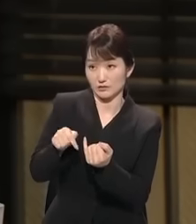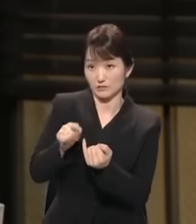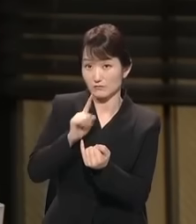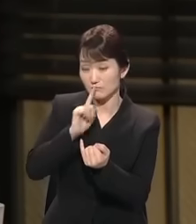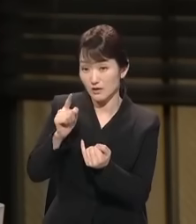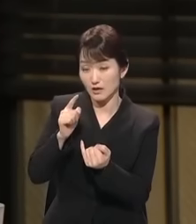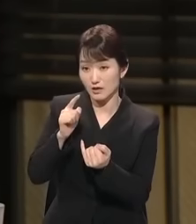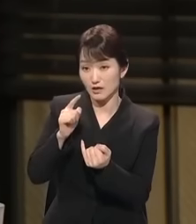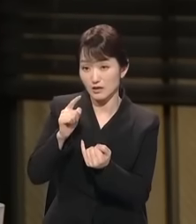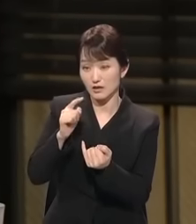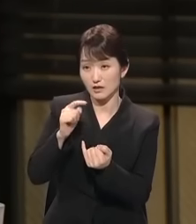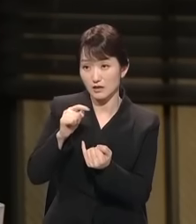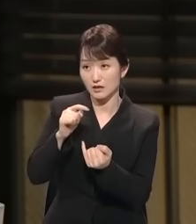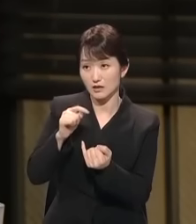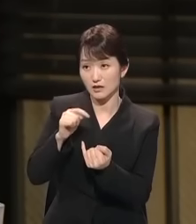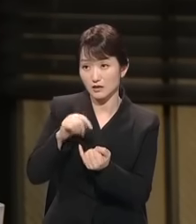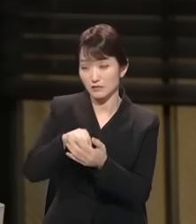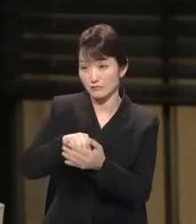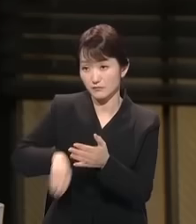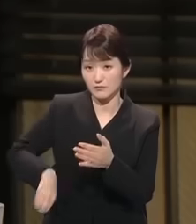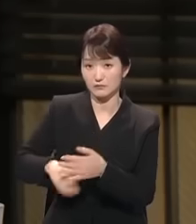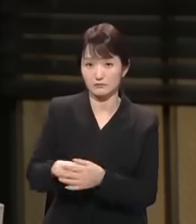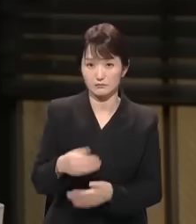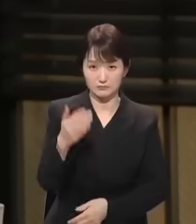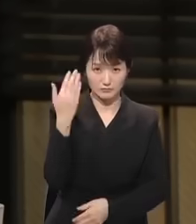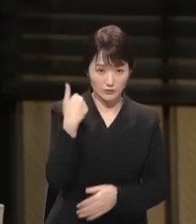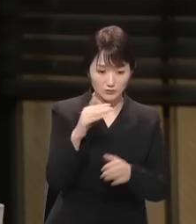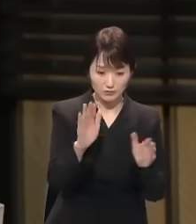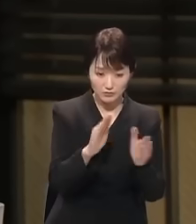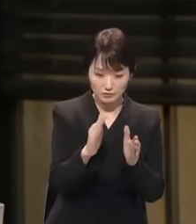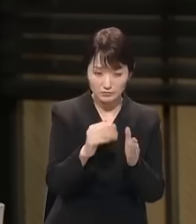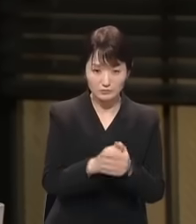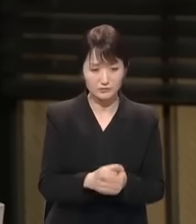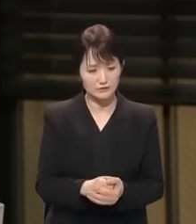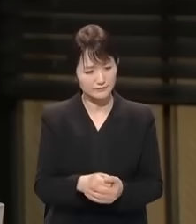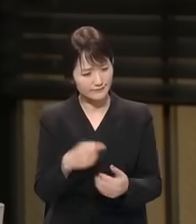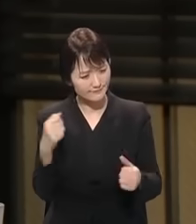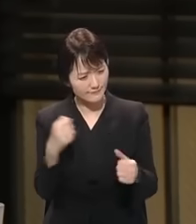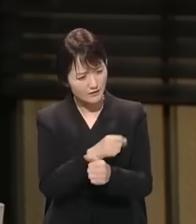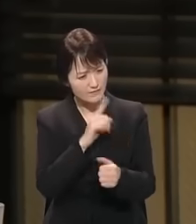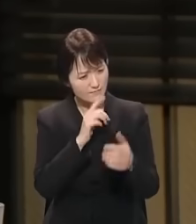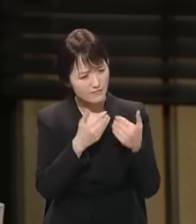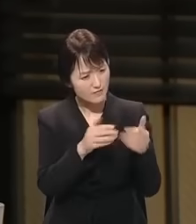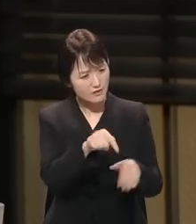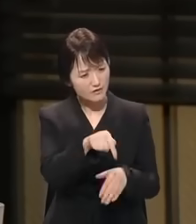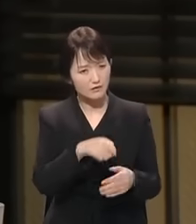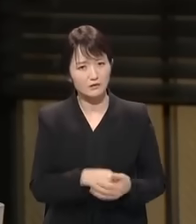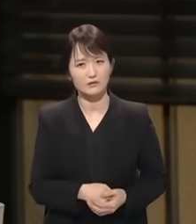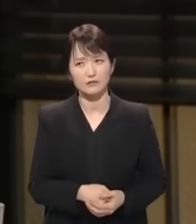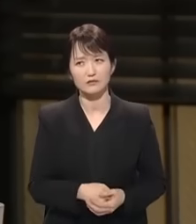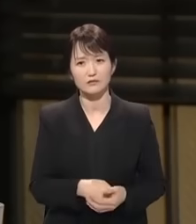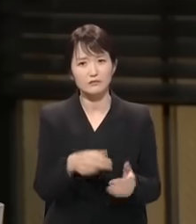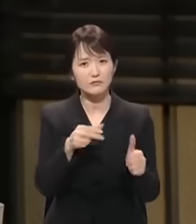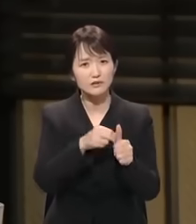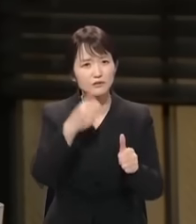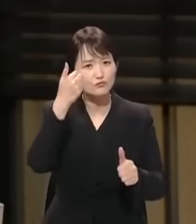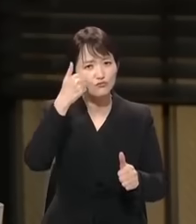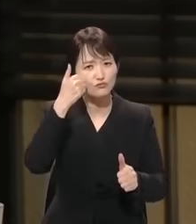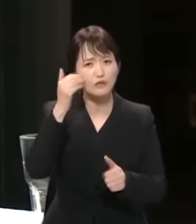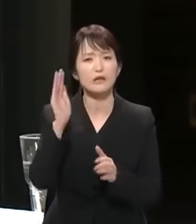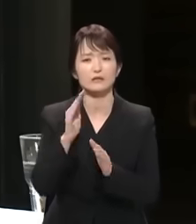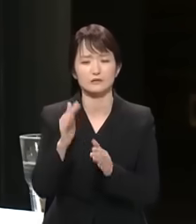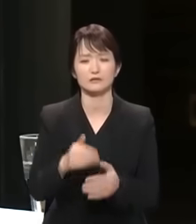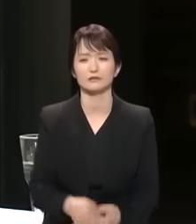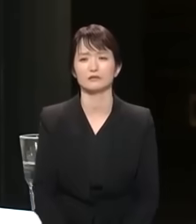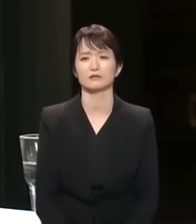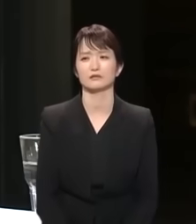하더라도 그전에 학생들한테 막 했다는 것을 본다면 배신감을 느낄 사람들은 학생들인 거 같다 생각 좀 듭니다 예